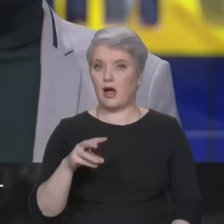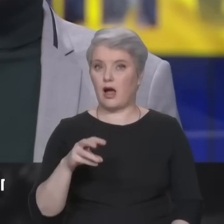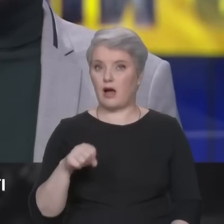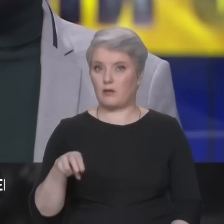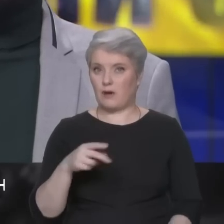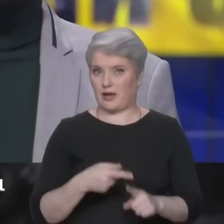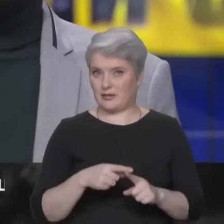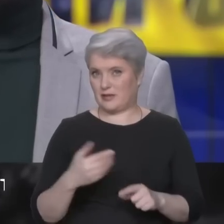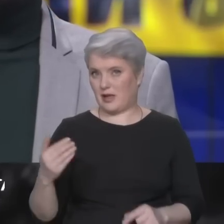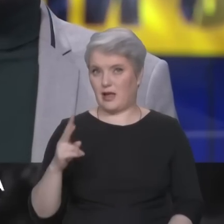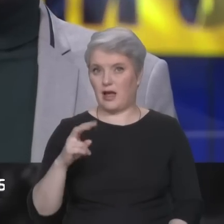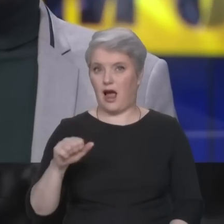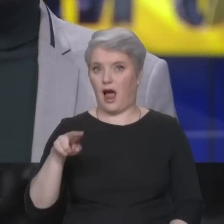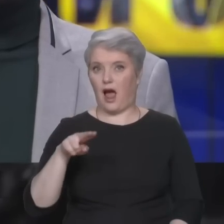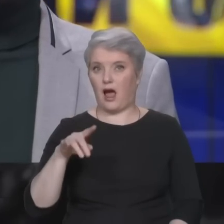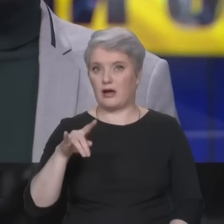підрозділ кадирівський?